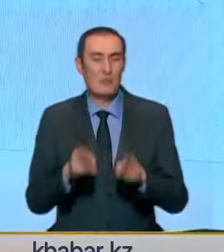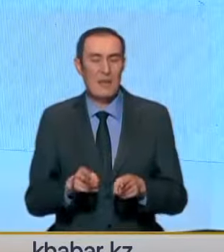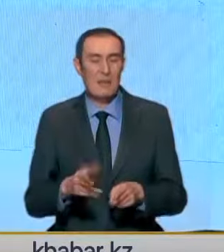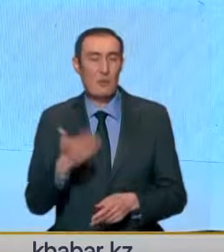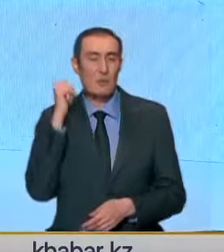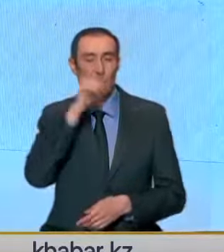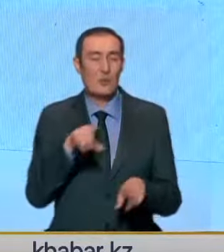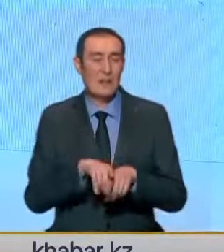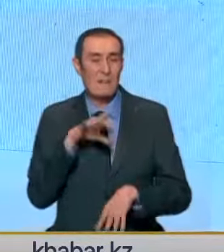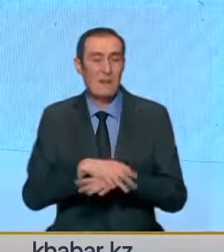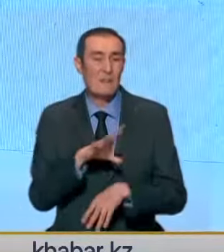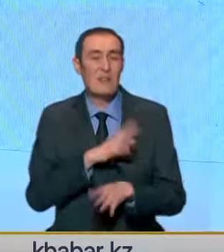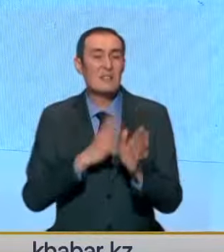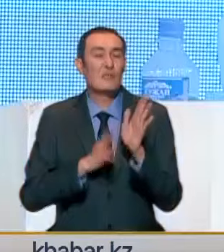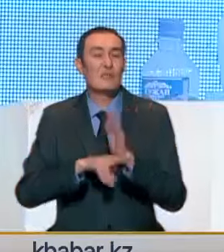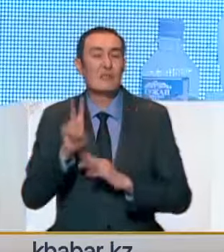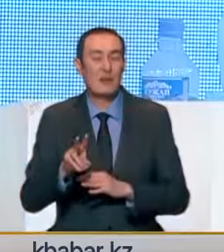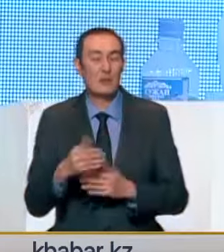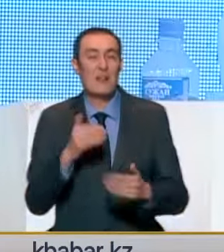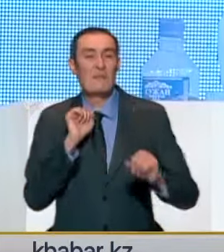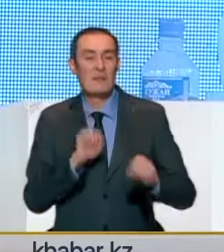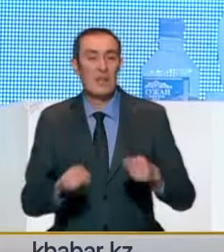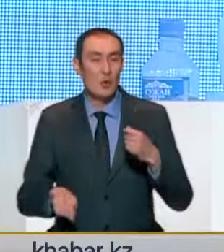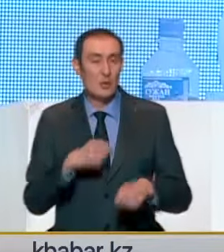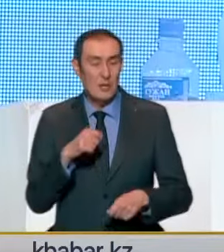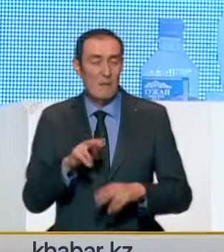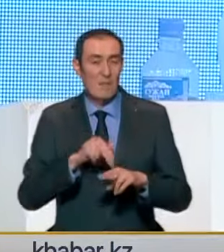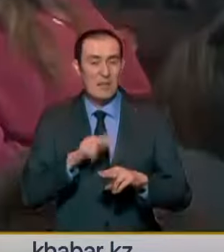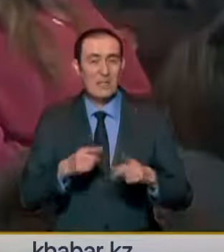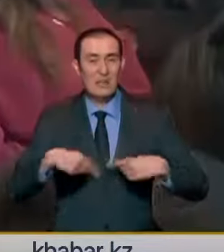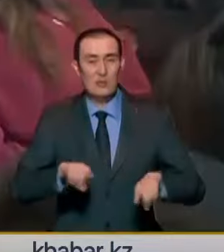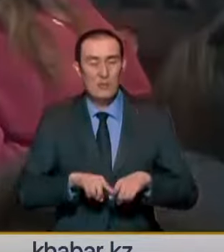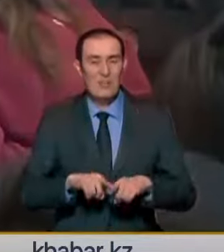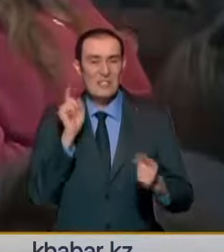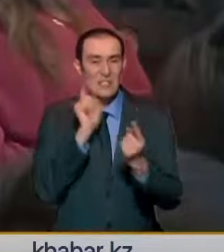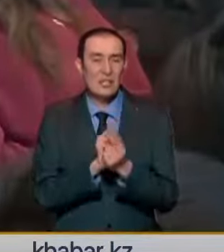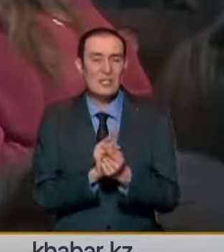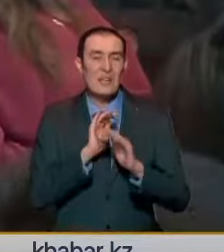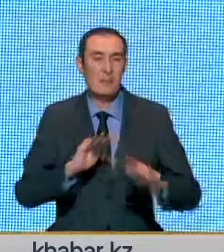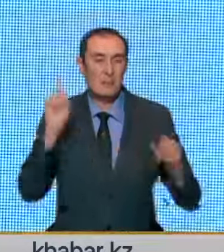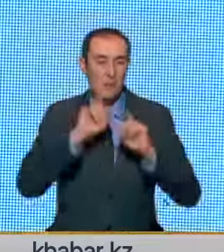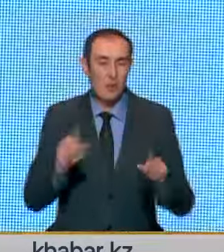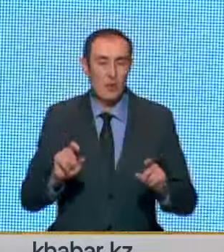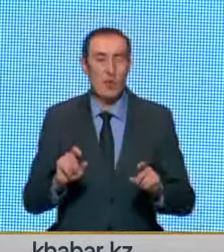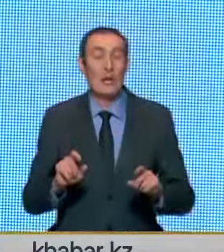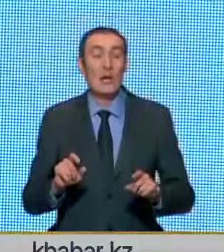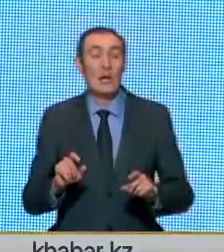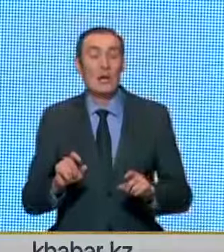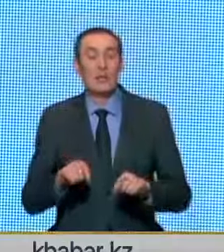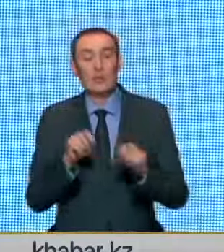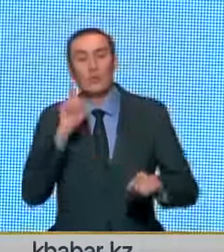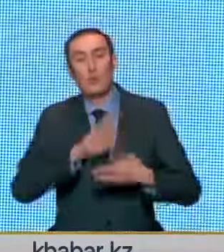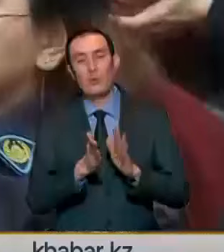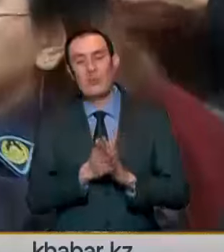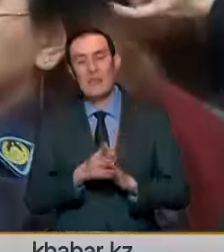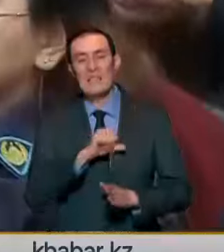В прошлом году таких фактов было 92. Для профилактики правонарушений в полиции организовывают встречи с учащимися школ и колледжей. Создают условия